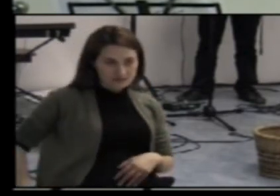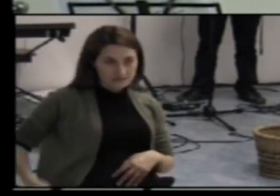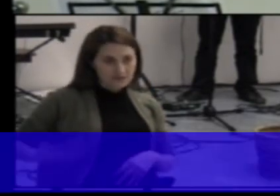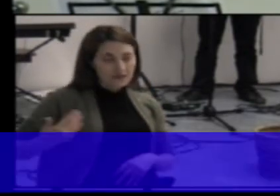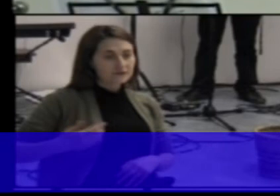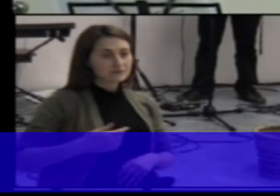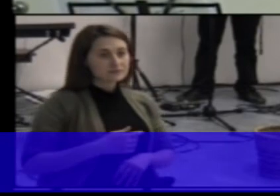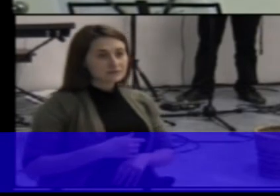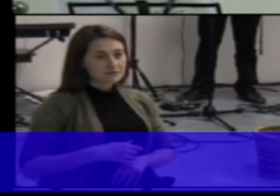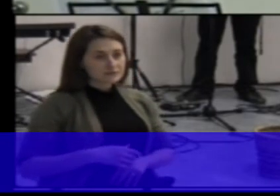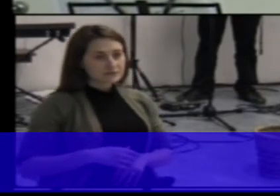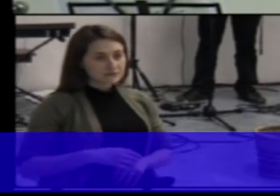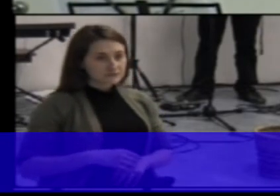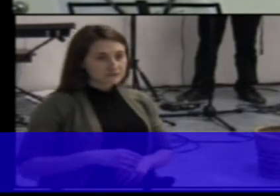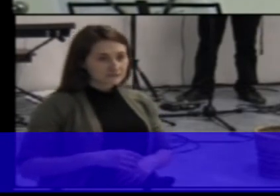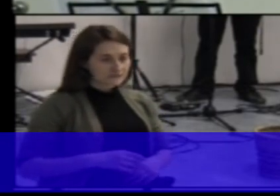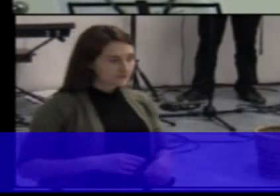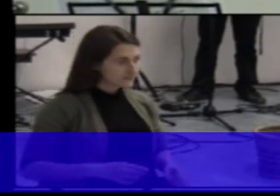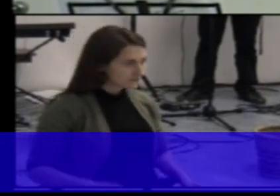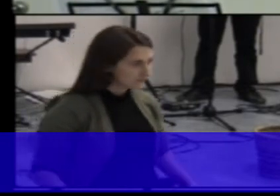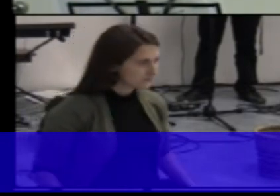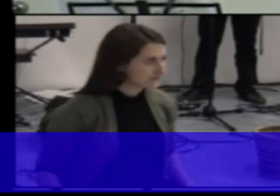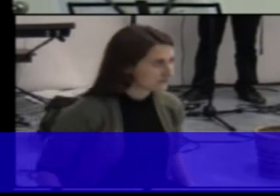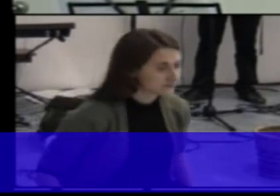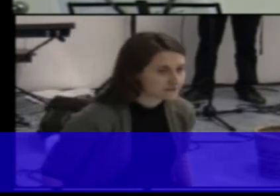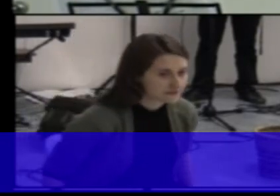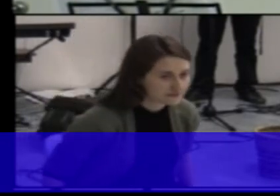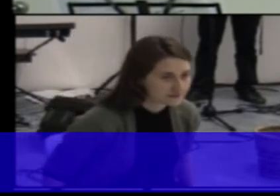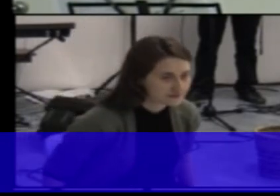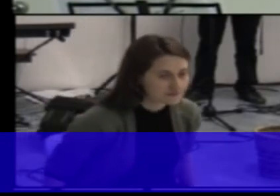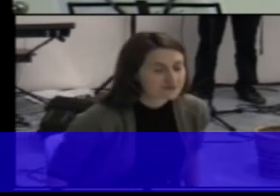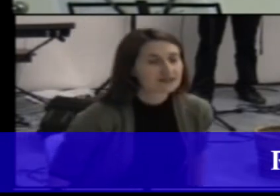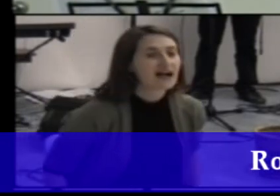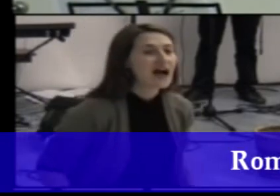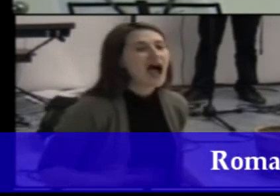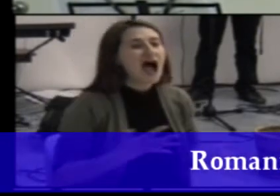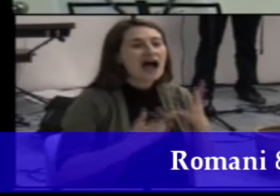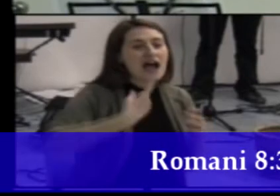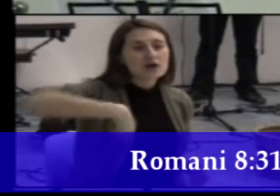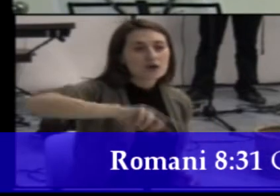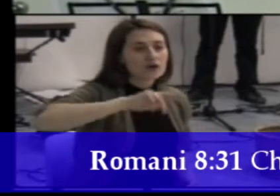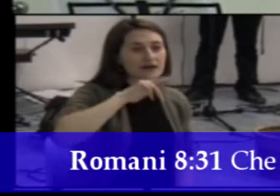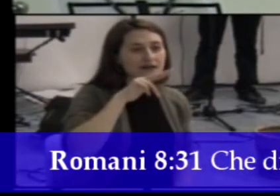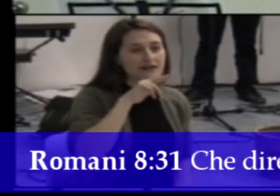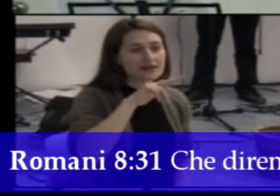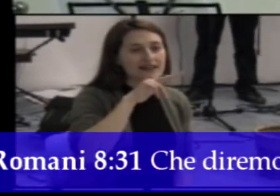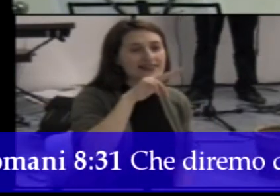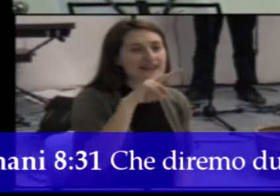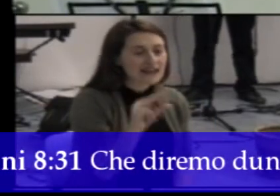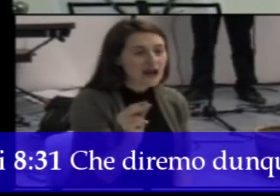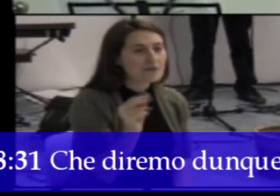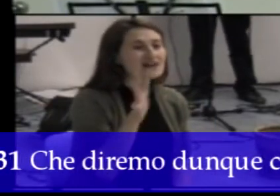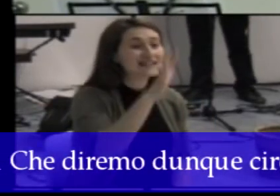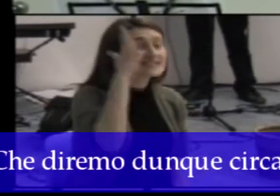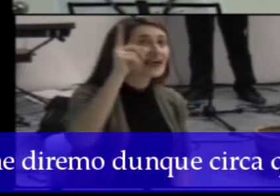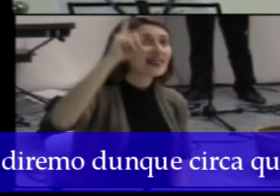Dice: che diremo dunque circa queste cose? Se Dio è per noi, chi sarà contro di noi?